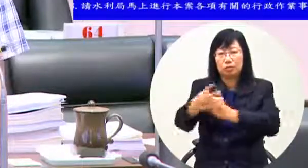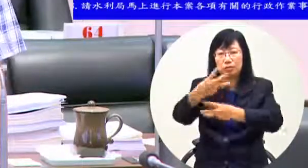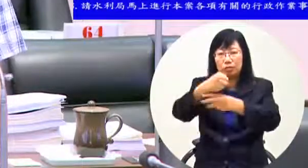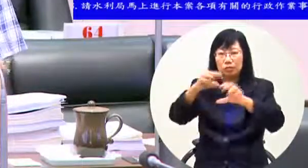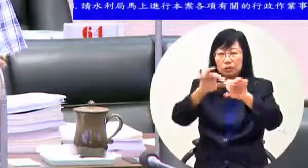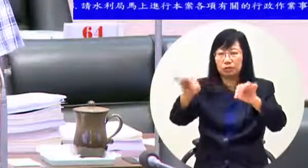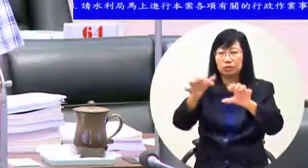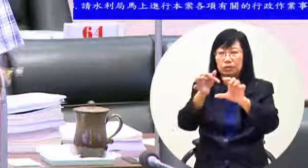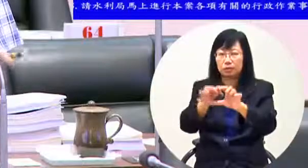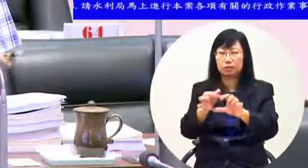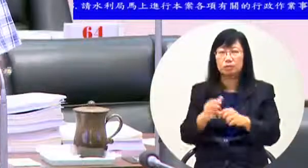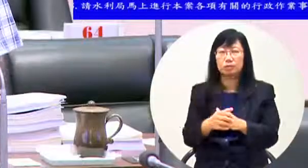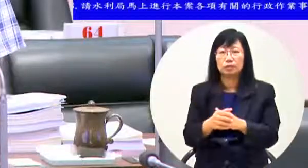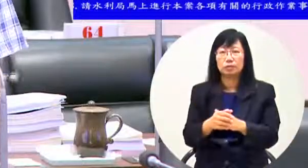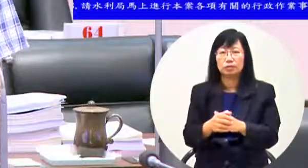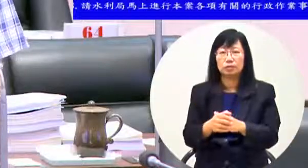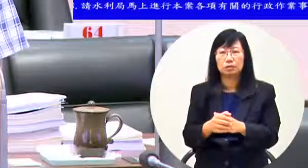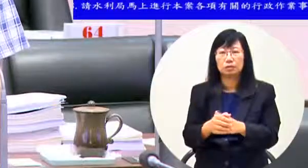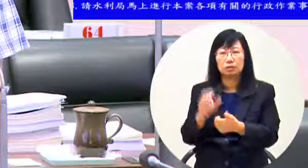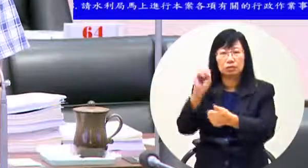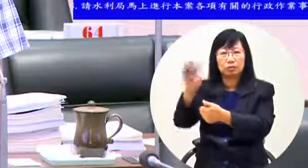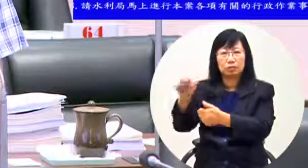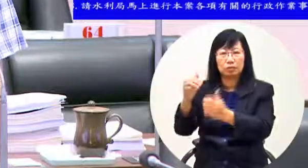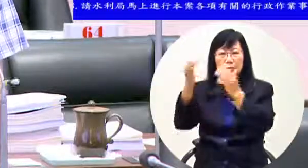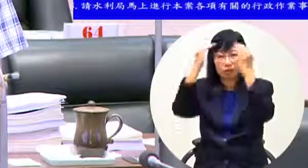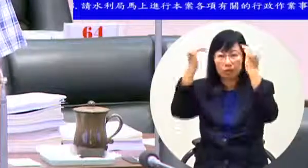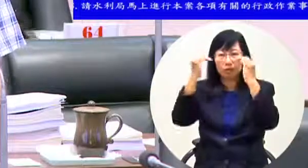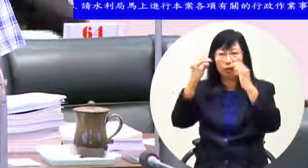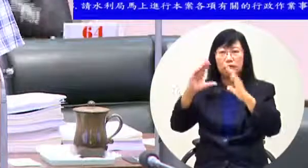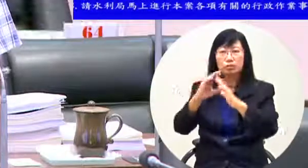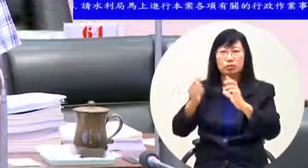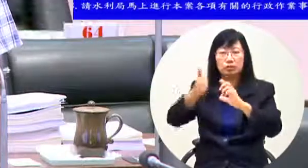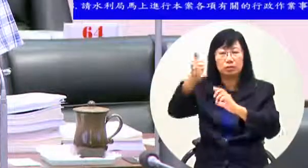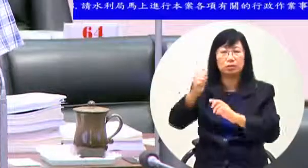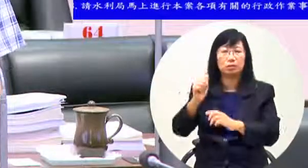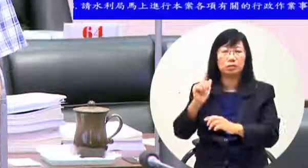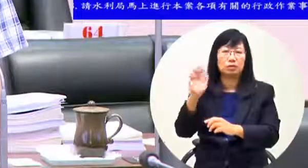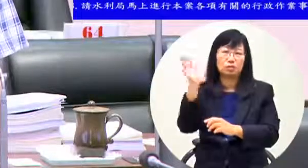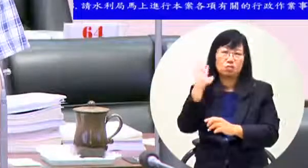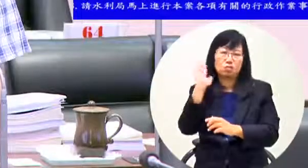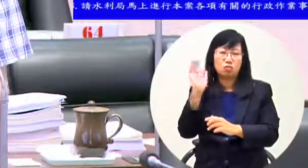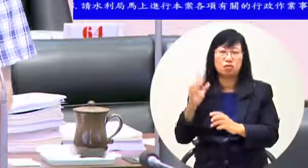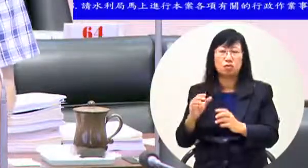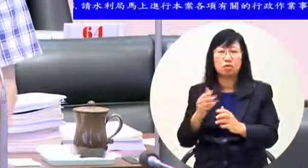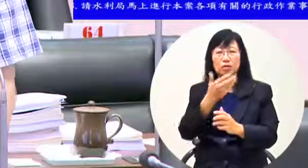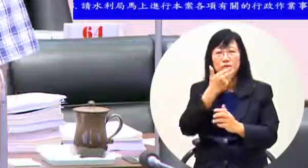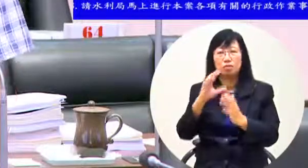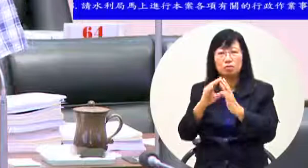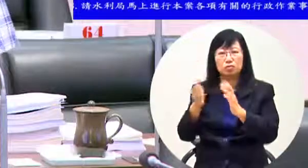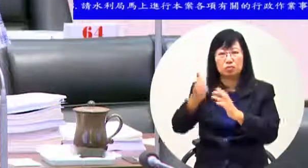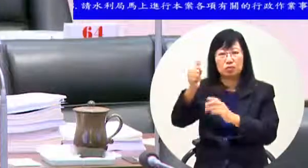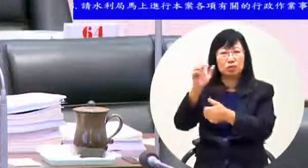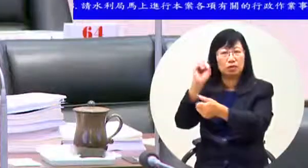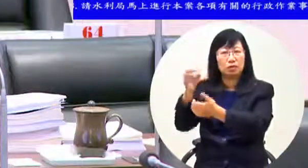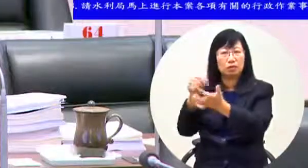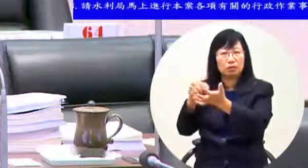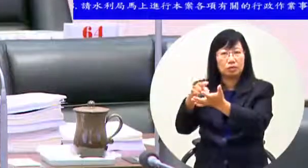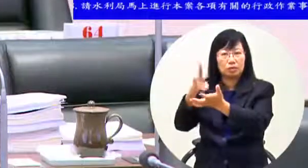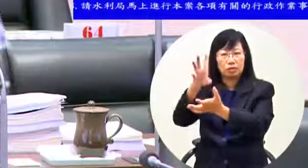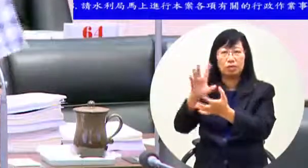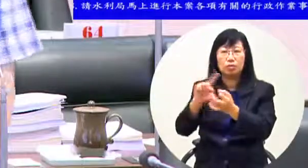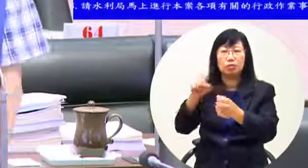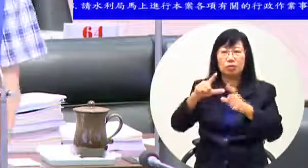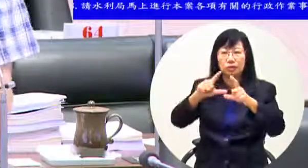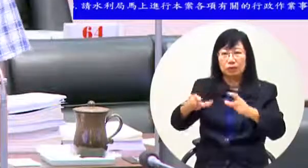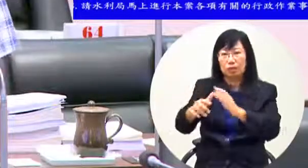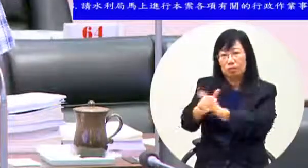韩局长哦，水利局的，这已经跟你讲过很多了哈。我想大右昌因为是比较低洼，所以有很多